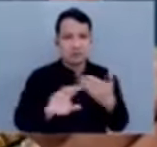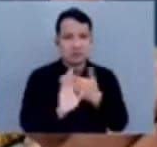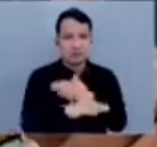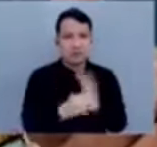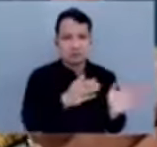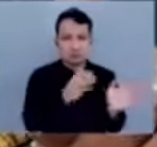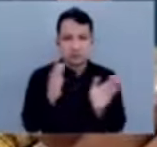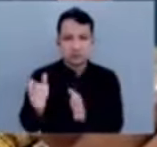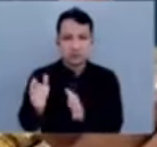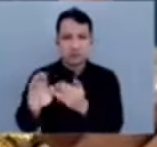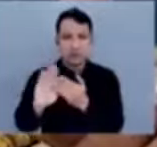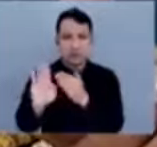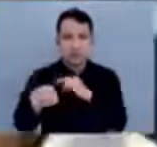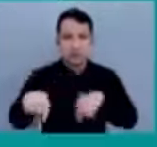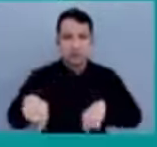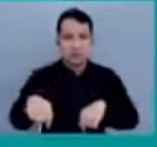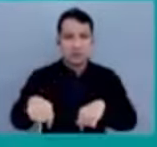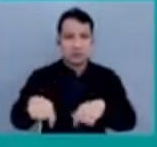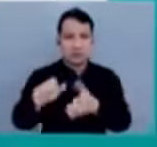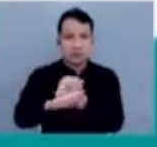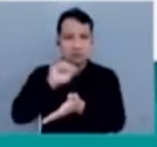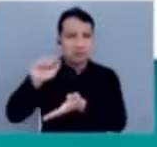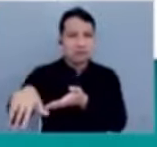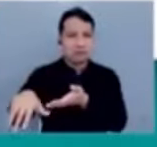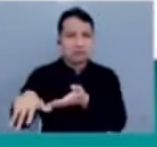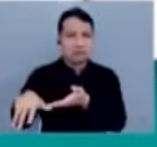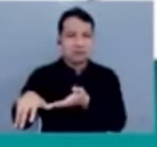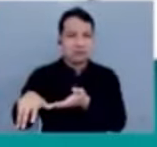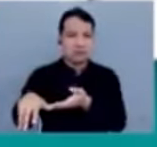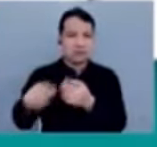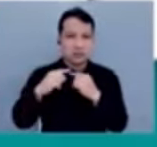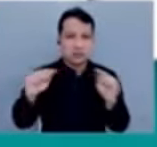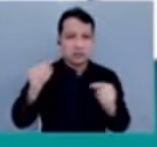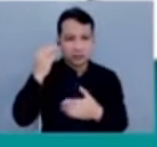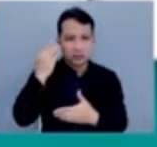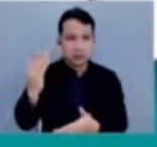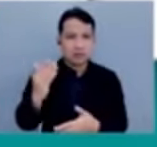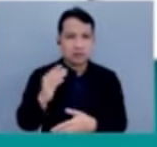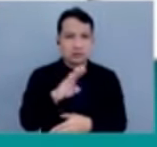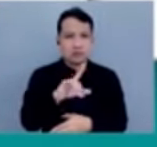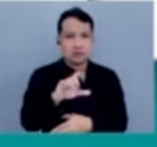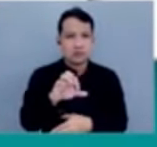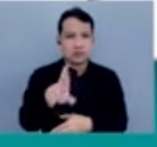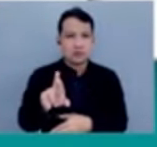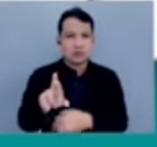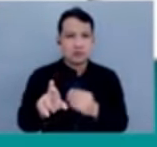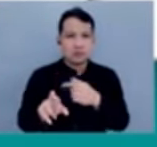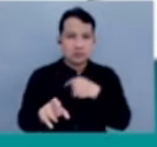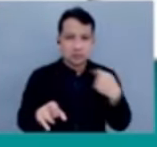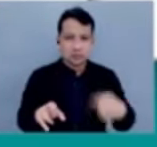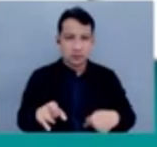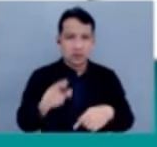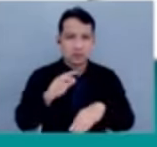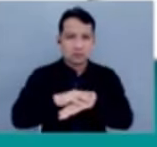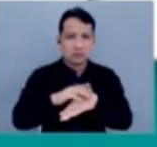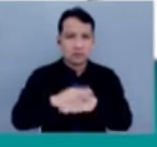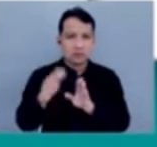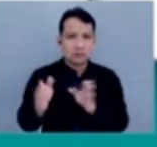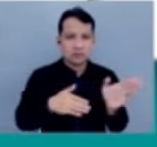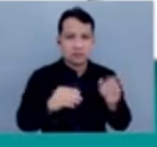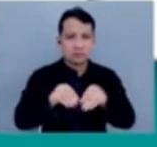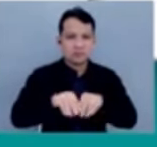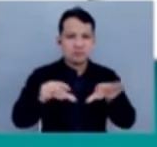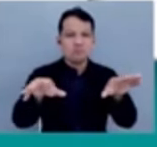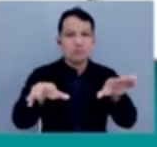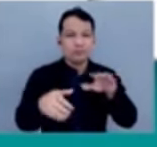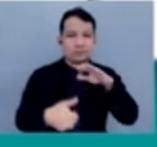belongs, to the grave." Pero sa inilabas na artikulo ng Bloomberg, kinumpirma ng ilang Chinese officials ang plano ng China na ilabas